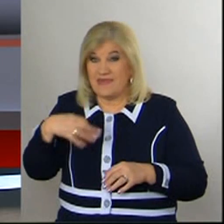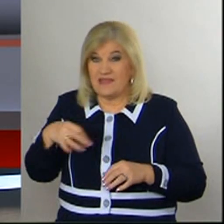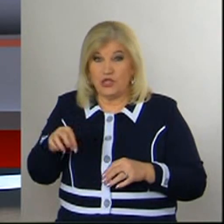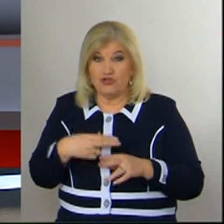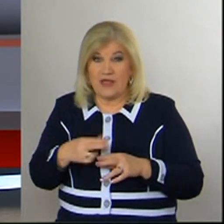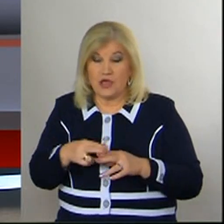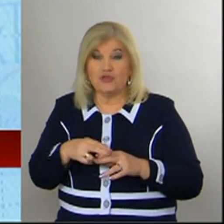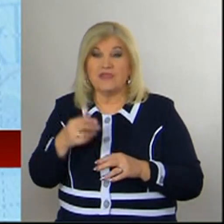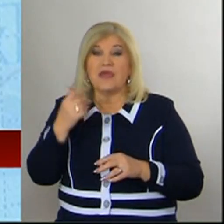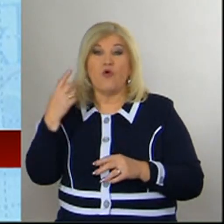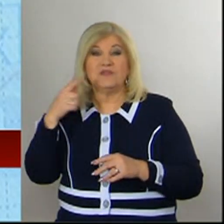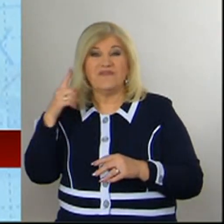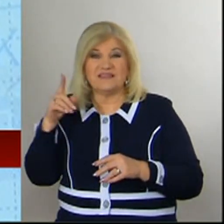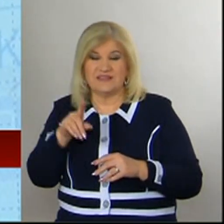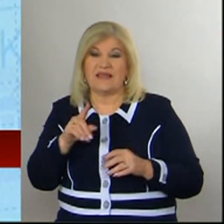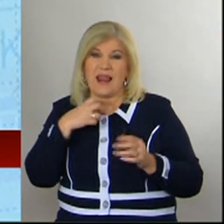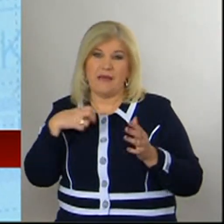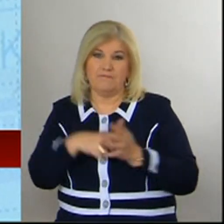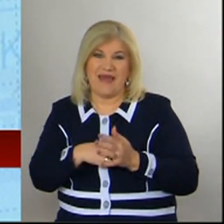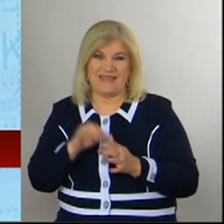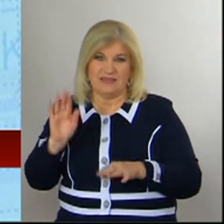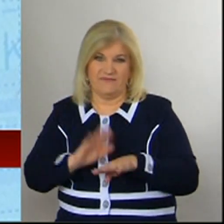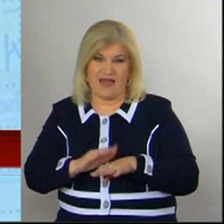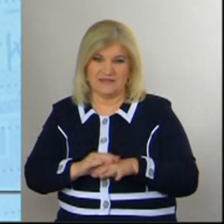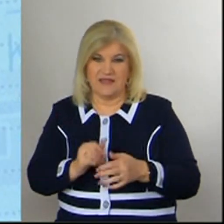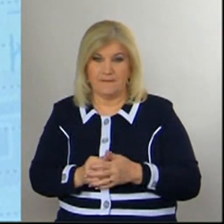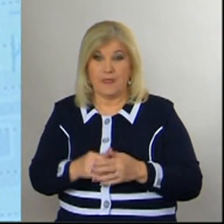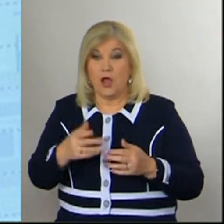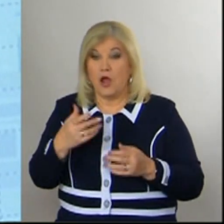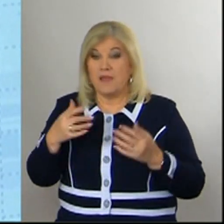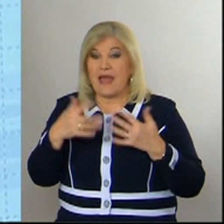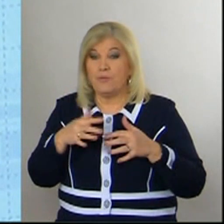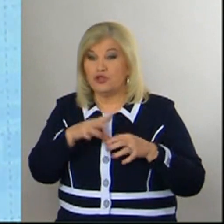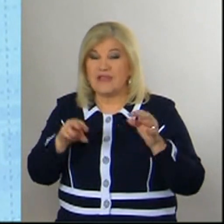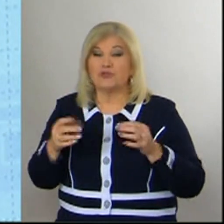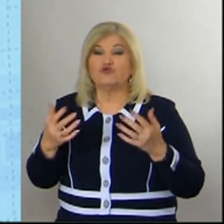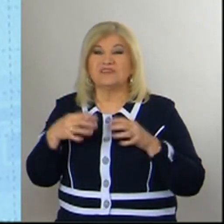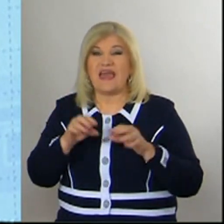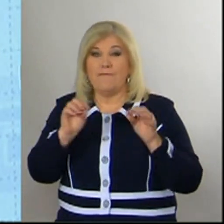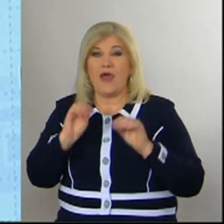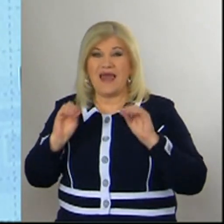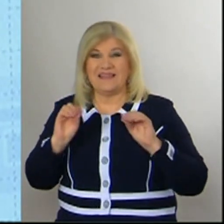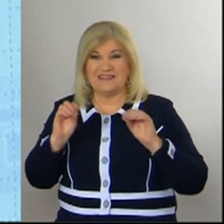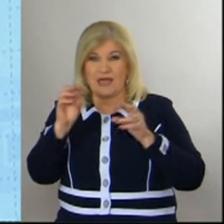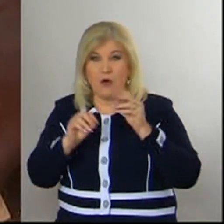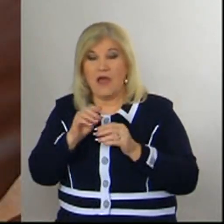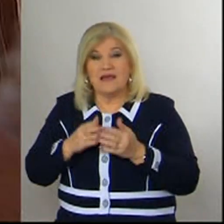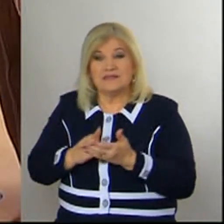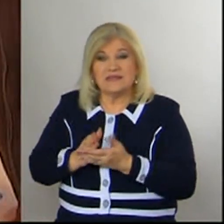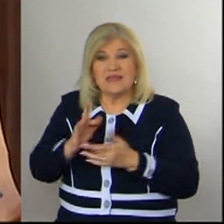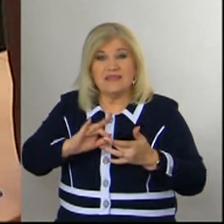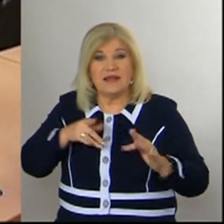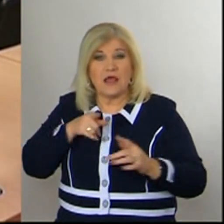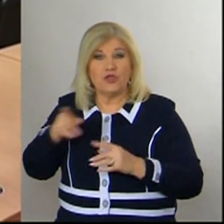patentovať. Na počítači si pomocou programu zložíte schému elektrického obvodu. Pripojíte sa cez internet k laboratóriu,